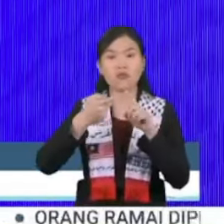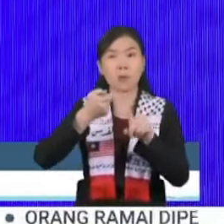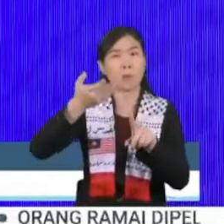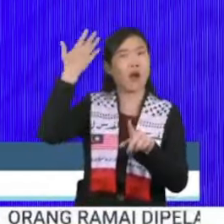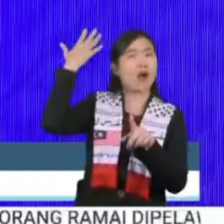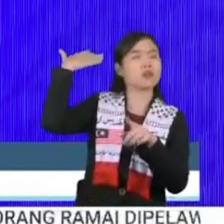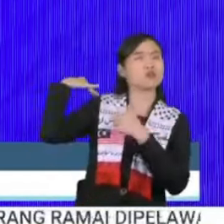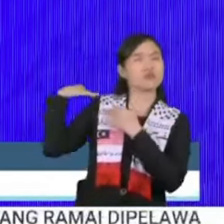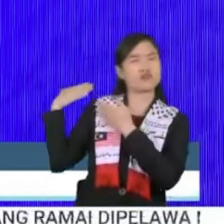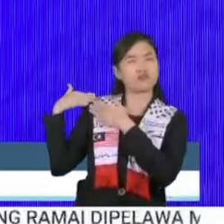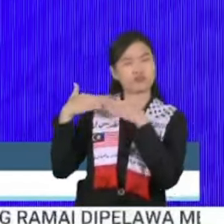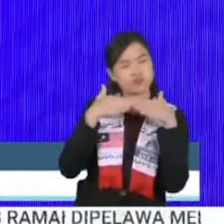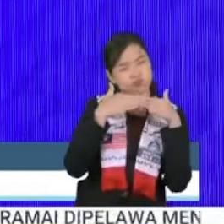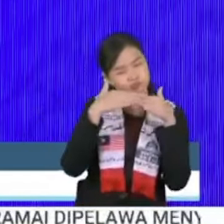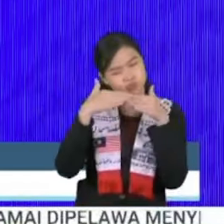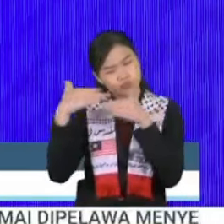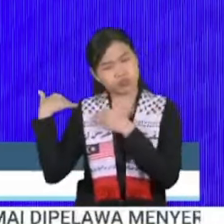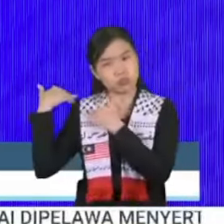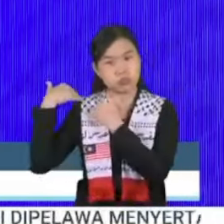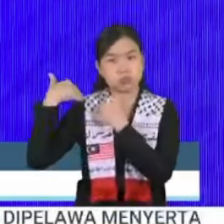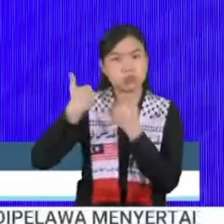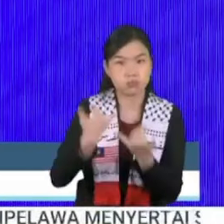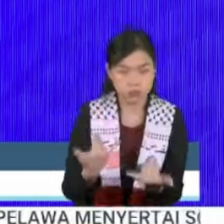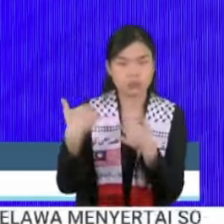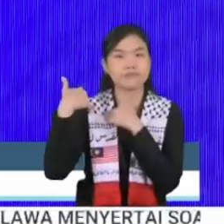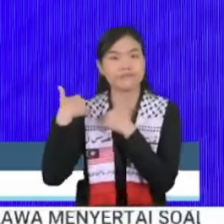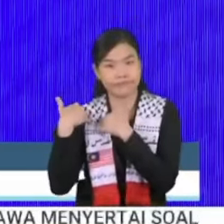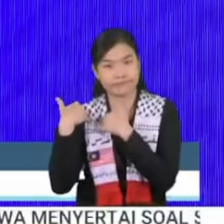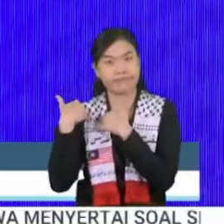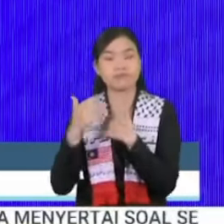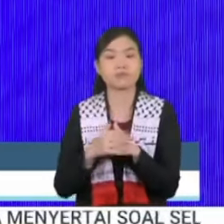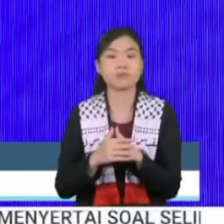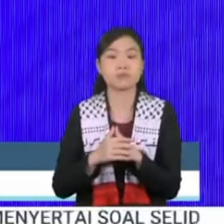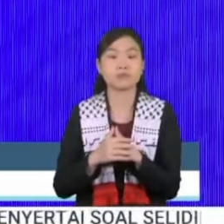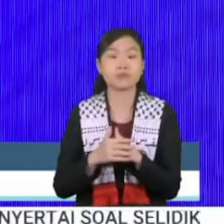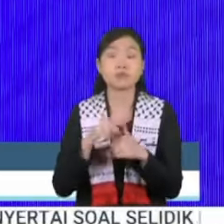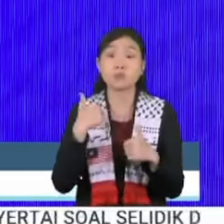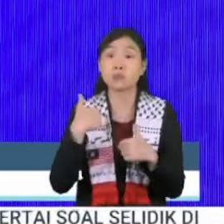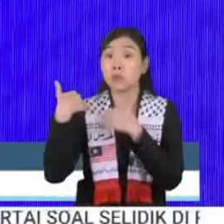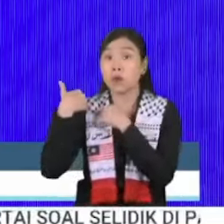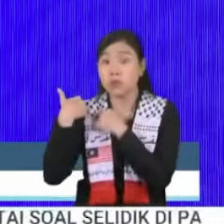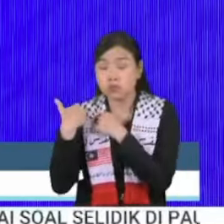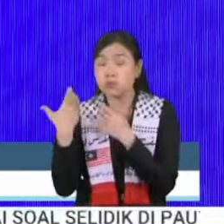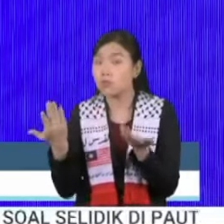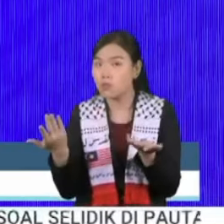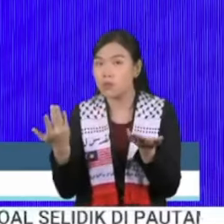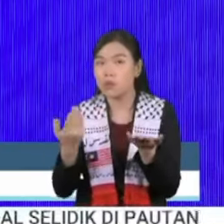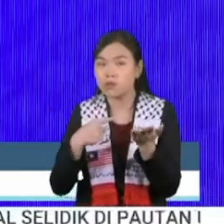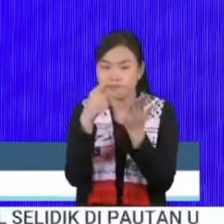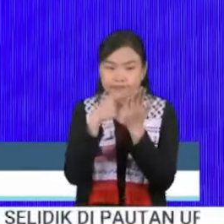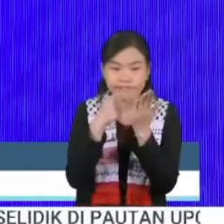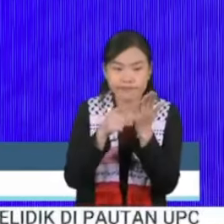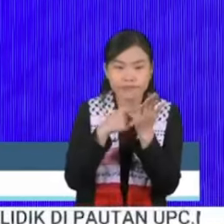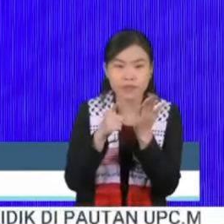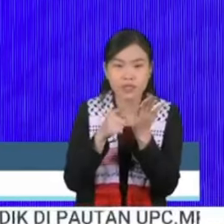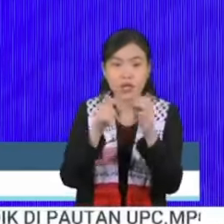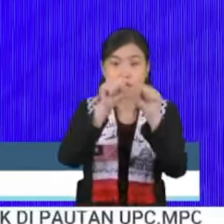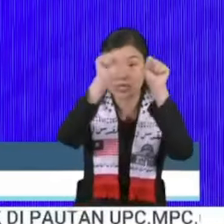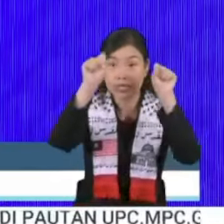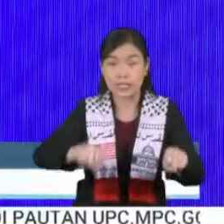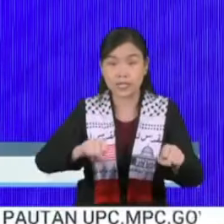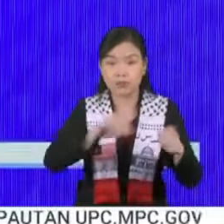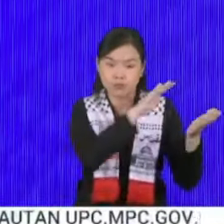ini. Dan tanggungjawab saya adalah untuk memastikan sistem penyampaian air